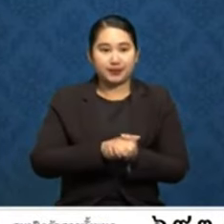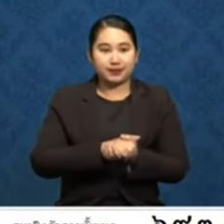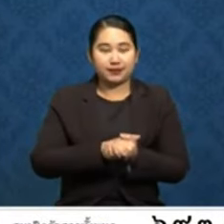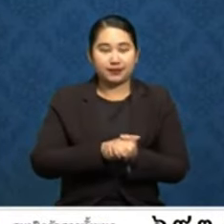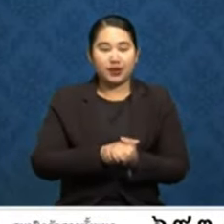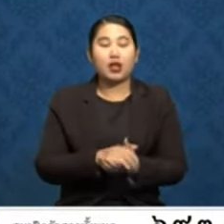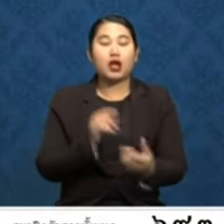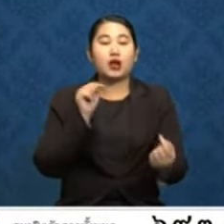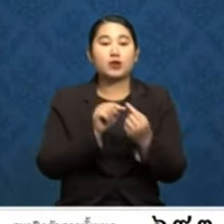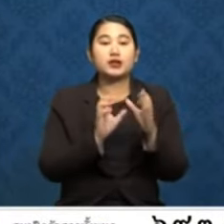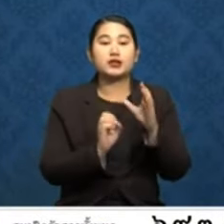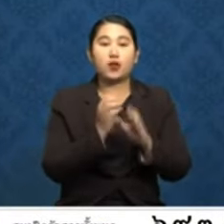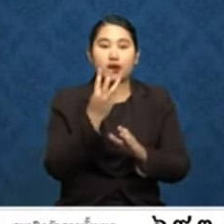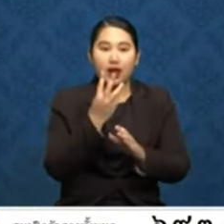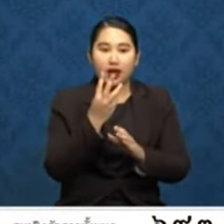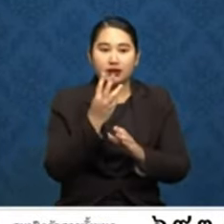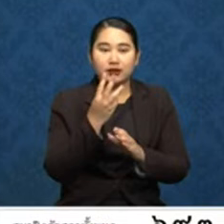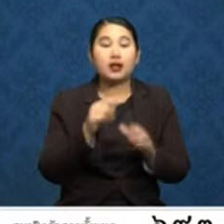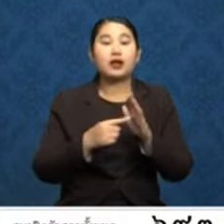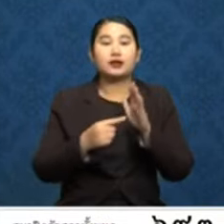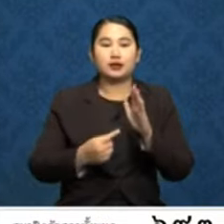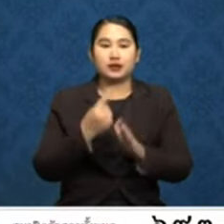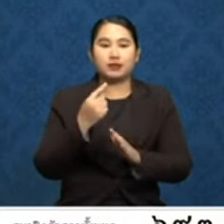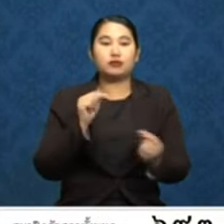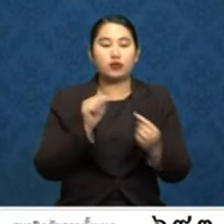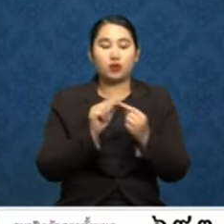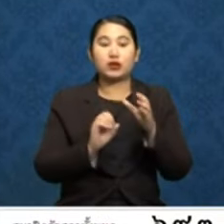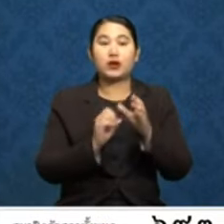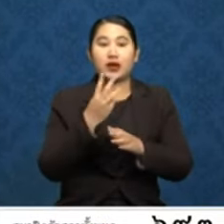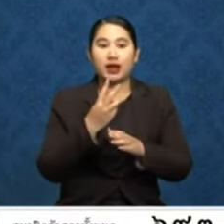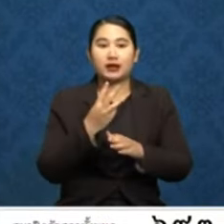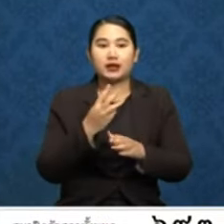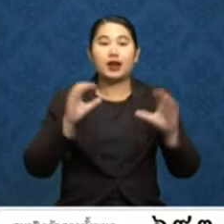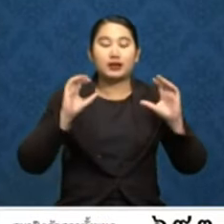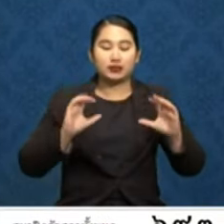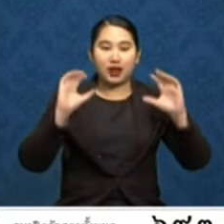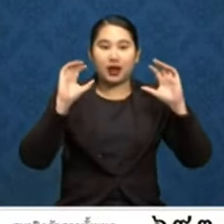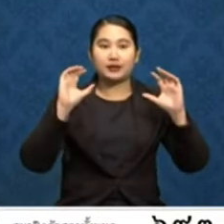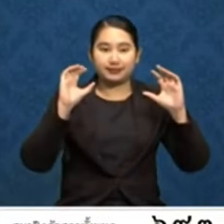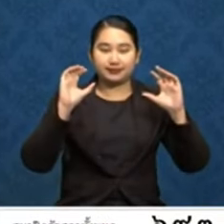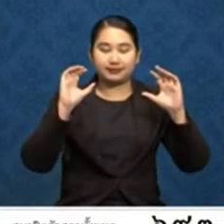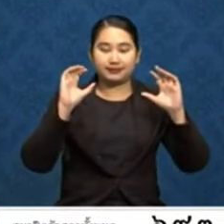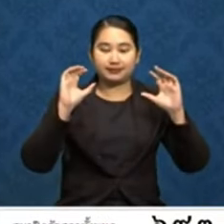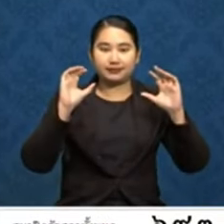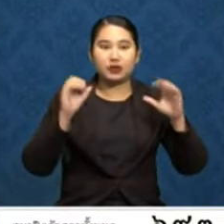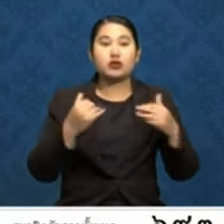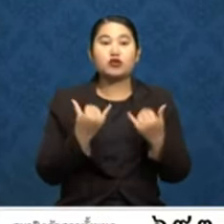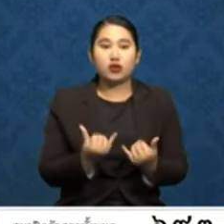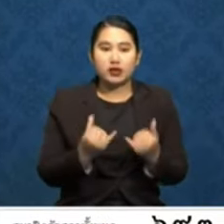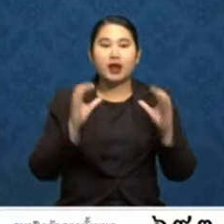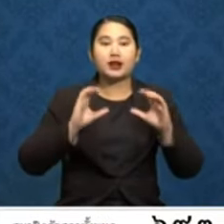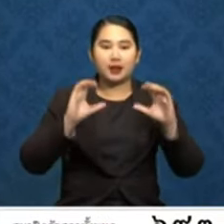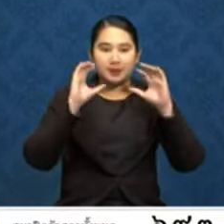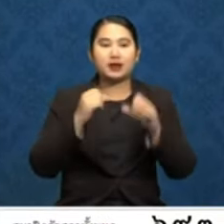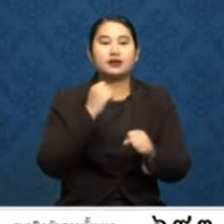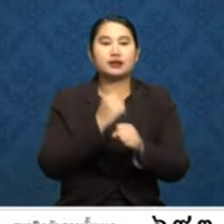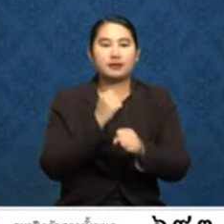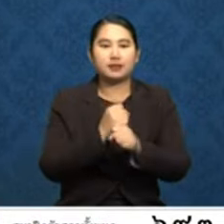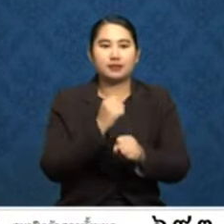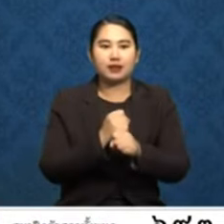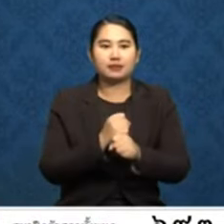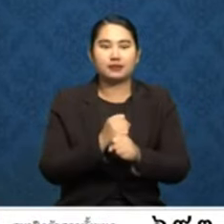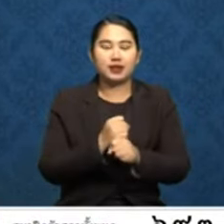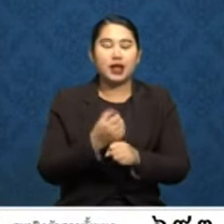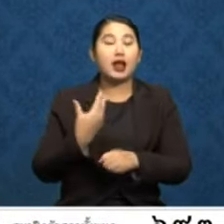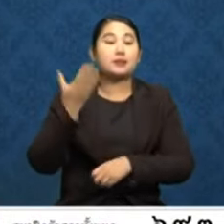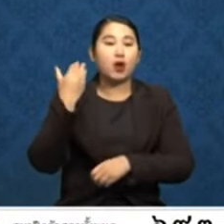เข้าถึงสวัสดิการโดยเริ่มต้นจากสวัสดิการข้าราชการรัฐบาลจะต่อยอดความสำเร็จของรัฐบาลชุ